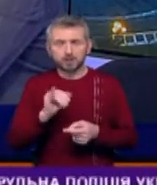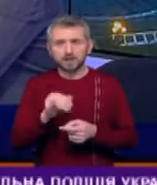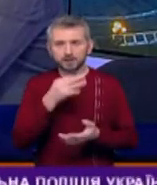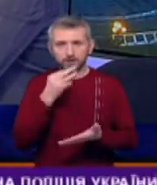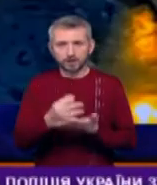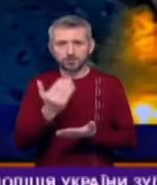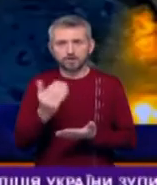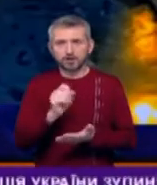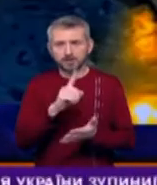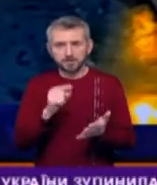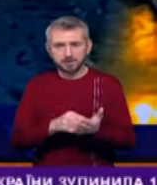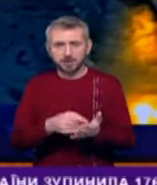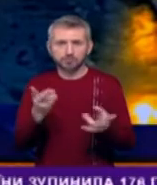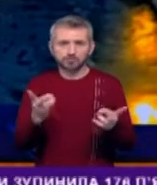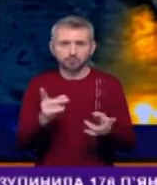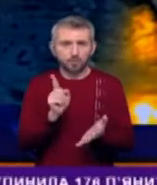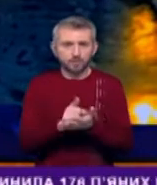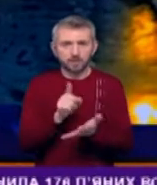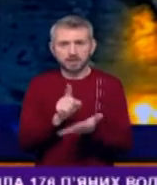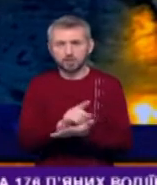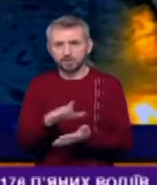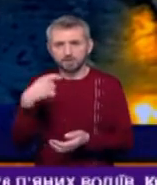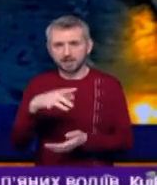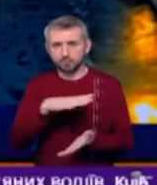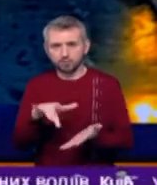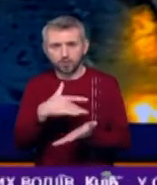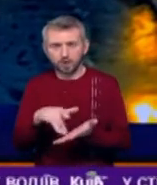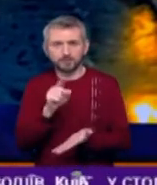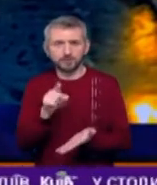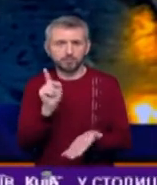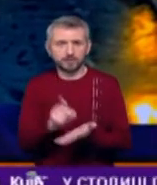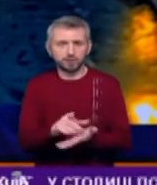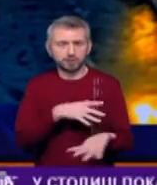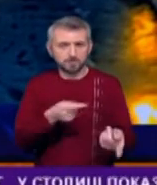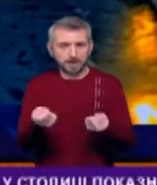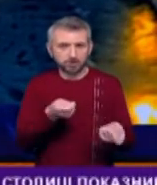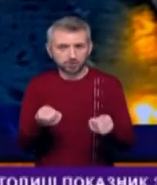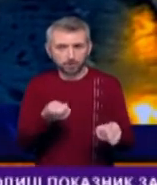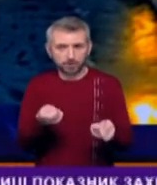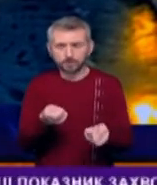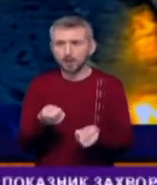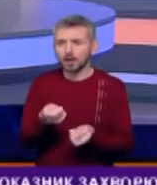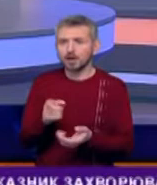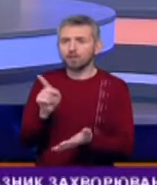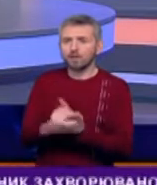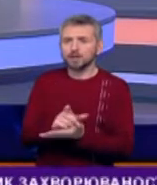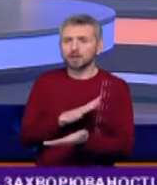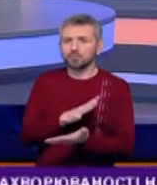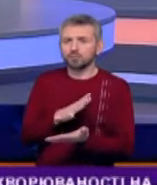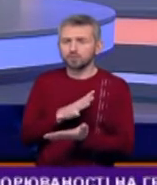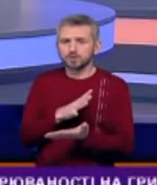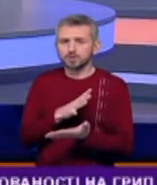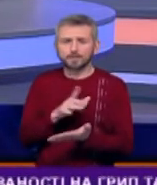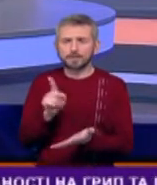відповідаючи на наше запитання, чи повинен президент бути бухгалтером, то він повинен бути менеджером. Субсидіарність повинна бути, по-перше, тобто